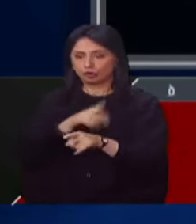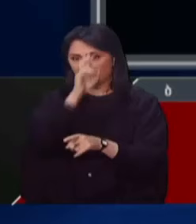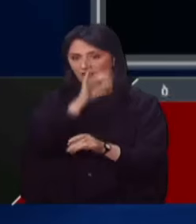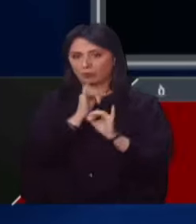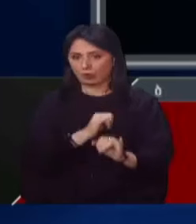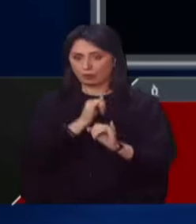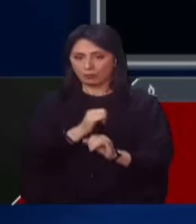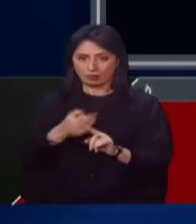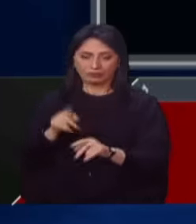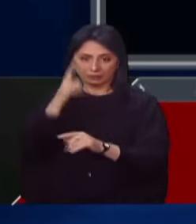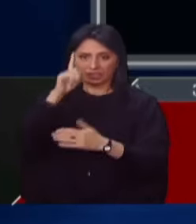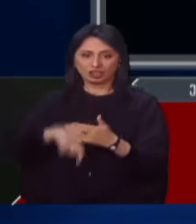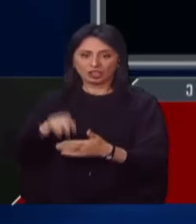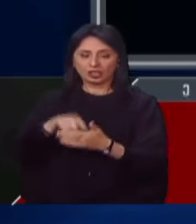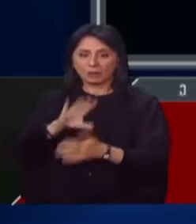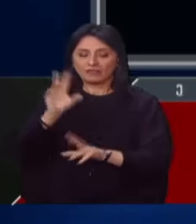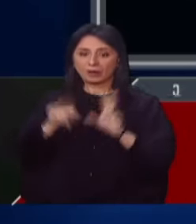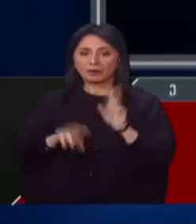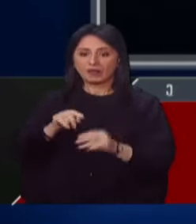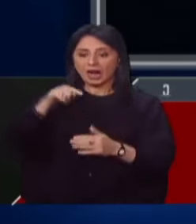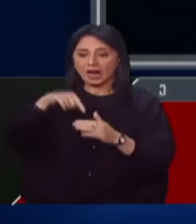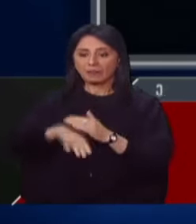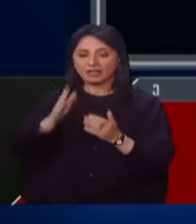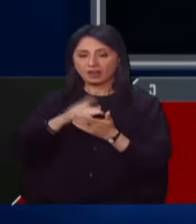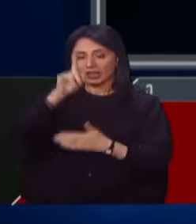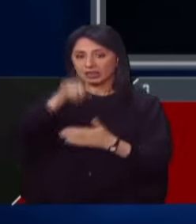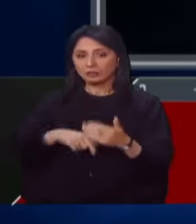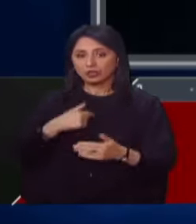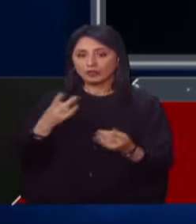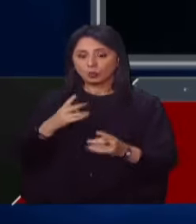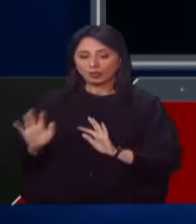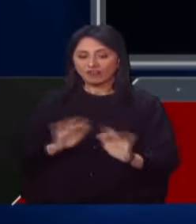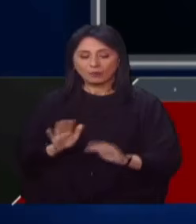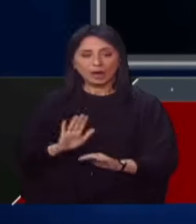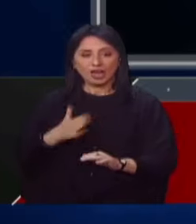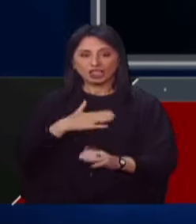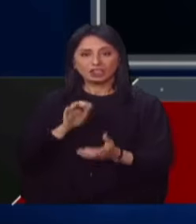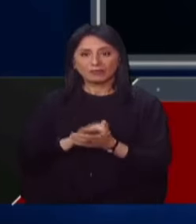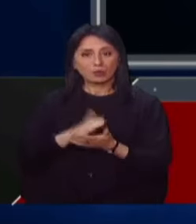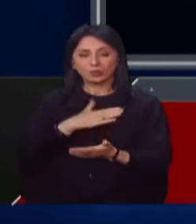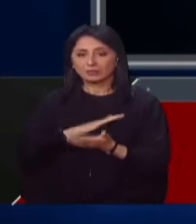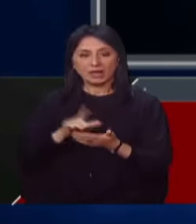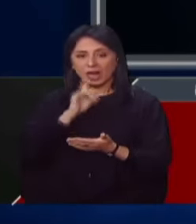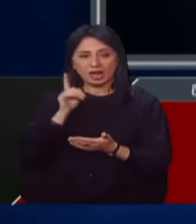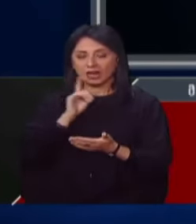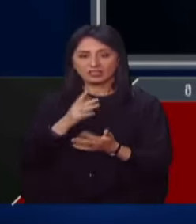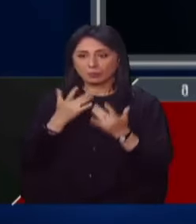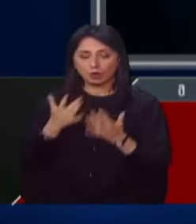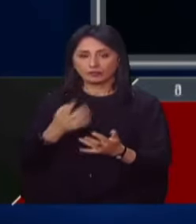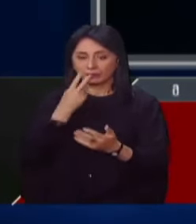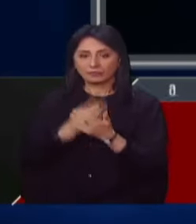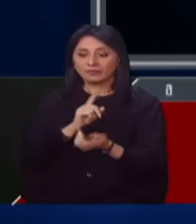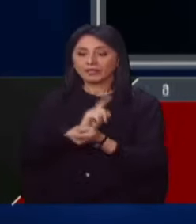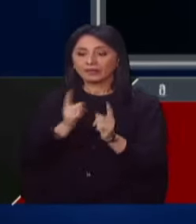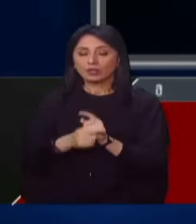პროგრესულობის მაგალითი ამ ქვეყანაში. ამ ყველაფრის გათვალისწინებით ღრმად ვარ დარწმუნებული, რომ ჩვენ უნდა ვიმოქმედოთ არა ჩემი ნაცნობი გულწრფელი ახალგაზრდების მოთხოვნების